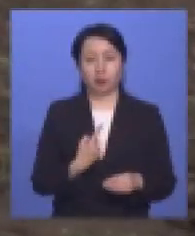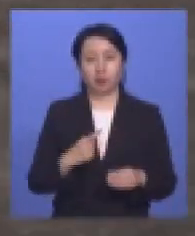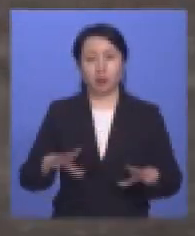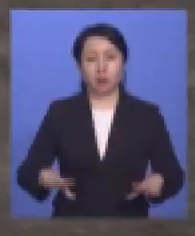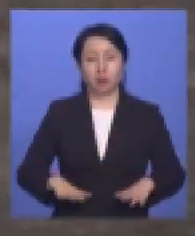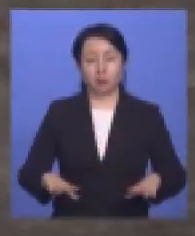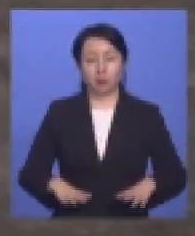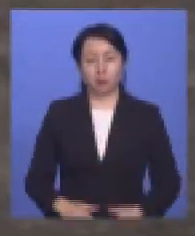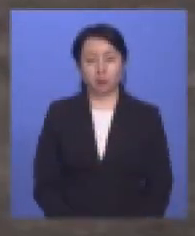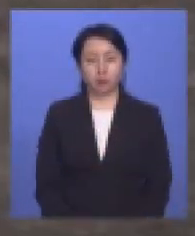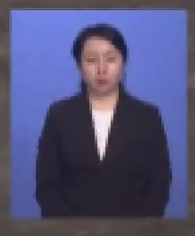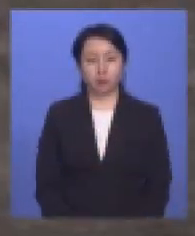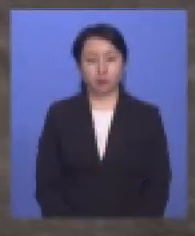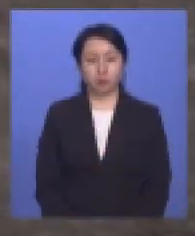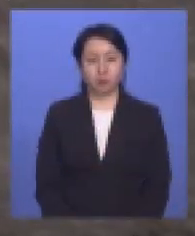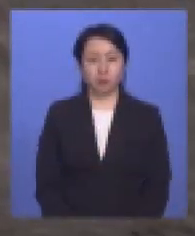скакунов.